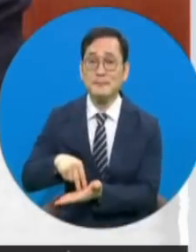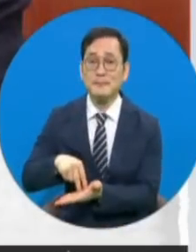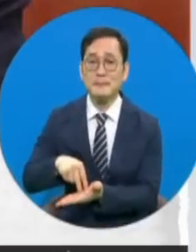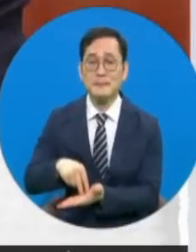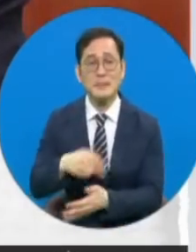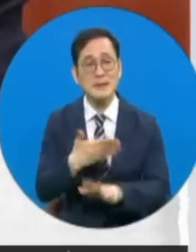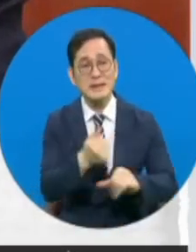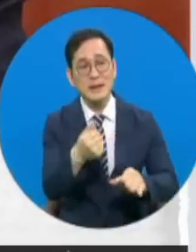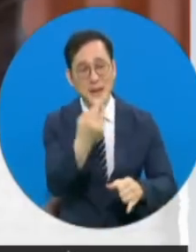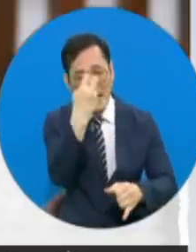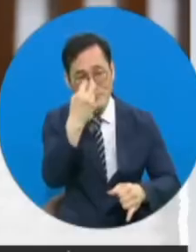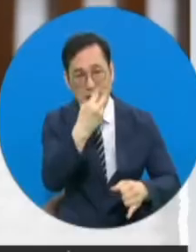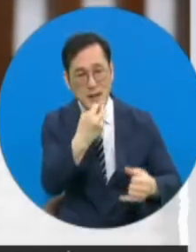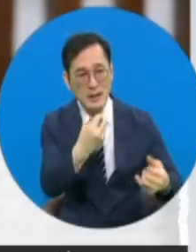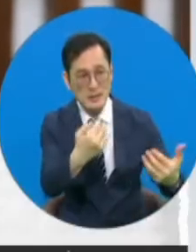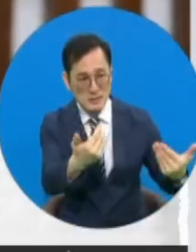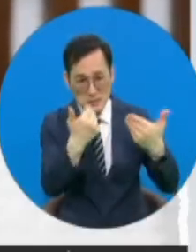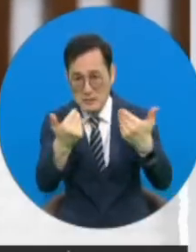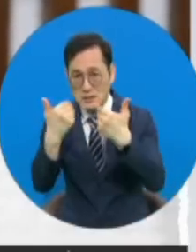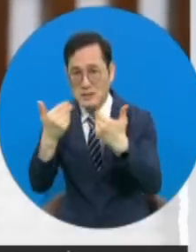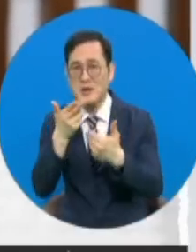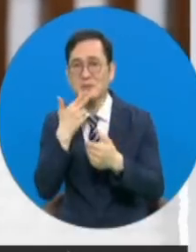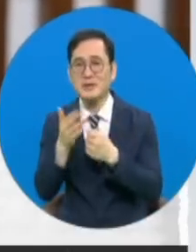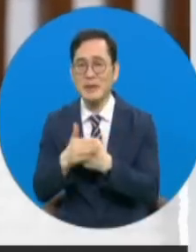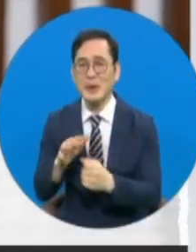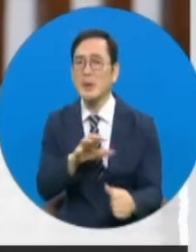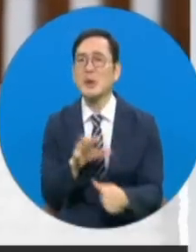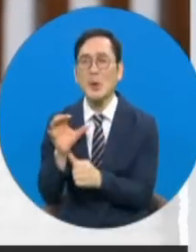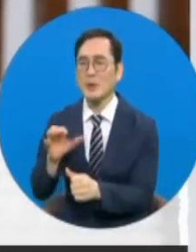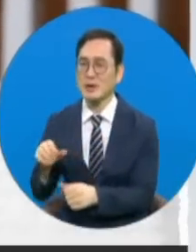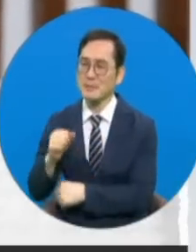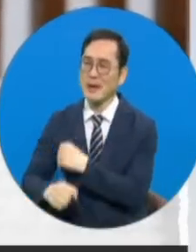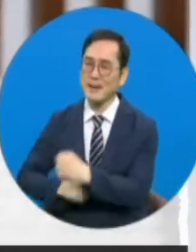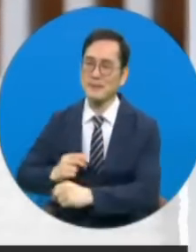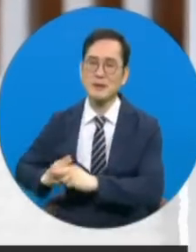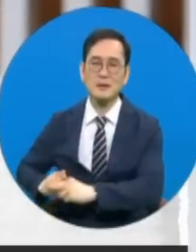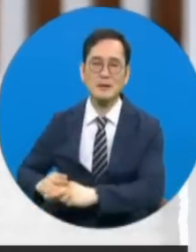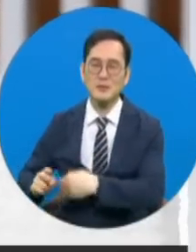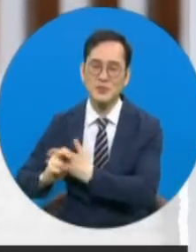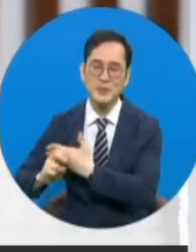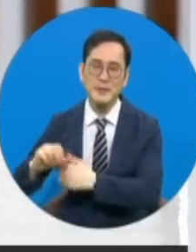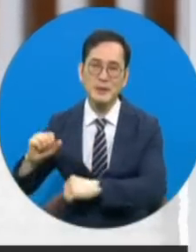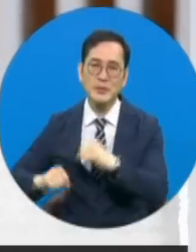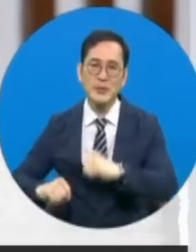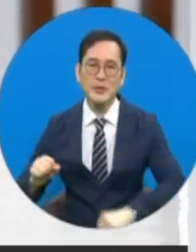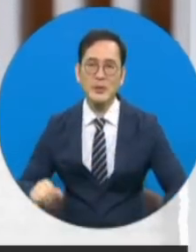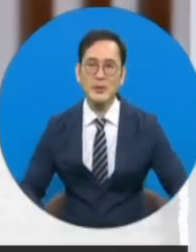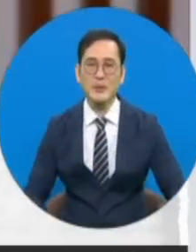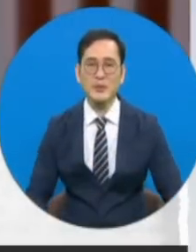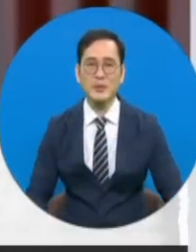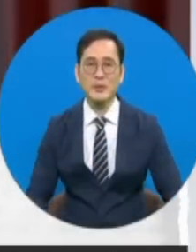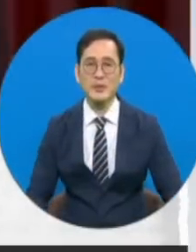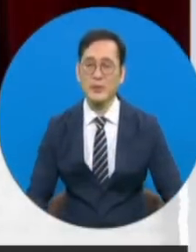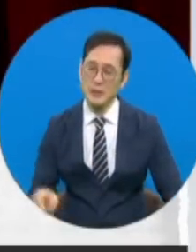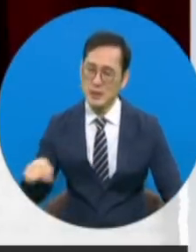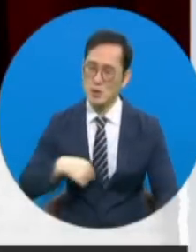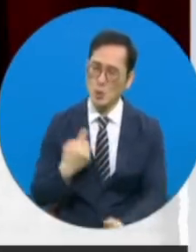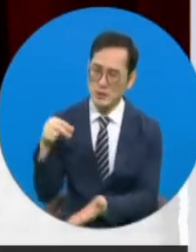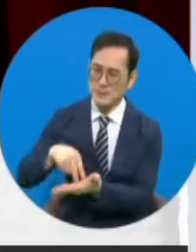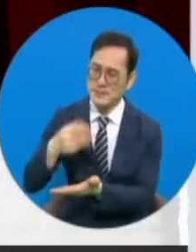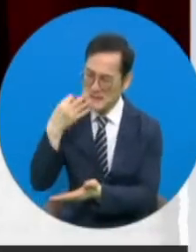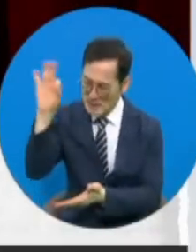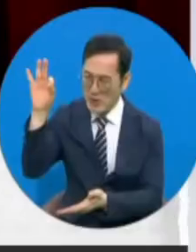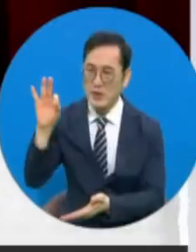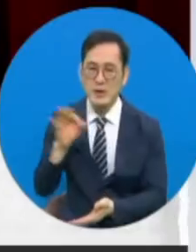저는 그렇게 보거든요 근데 사실은 선거사무와 관련된 고유 업무에 대해서 독립기관의 지위를 인정을 해서